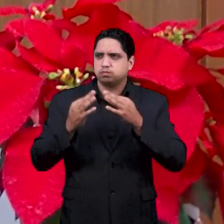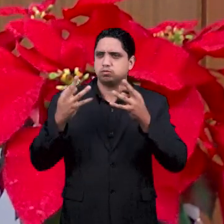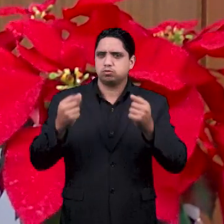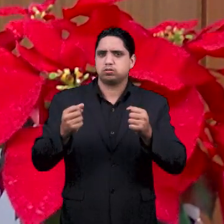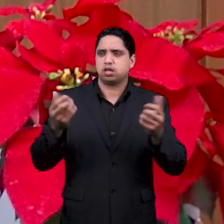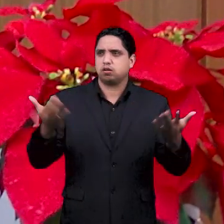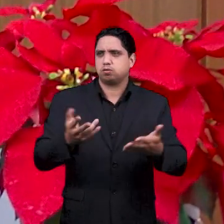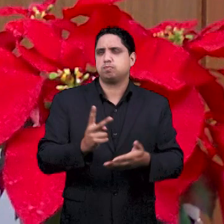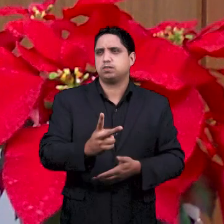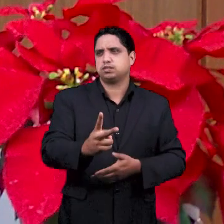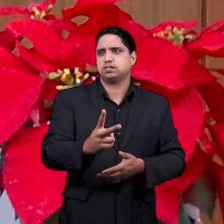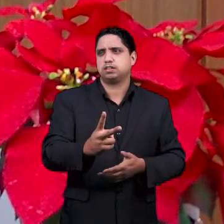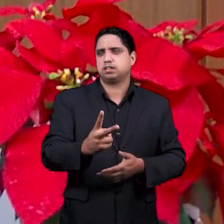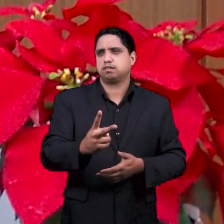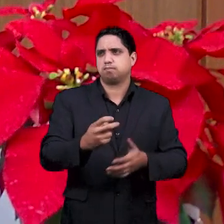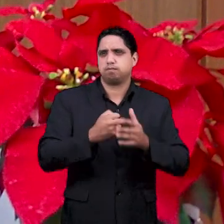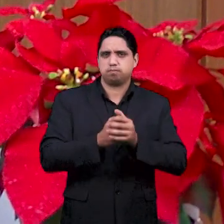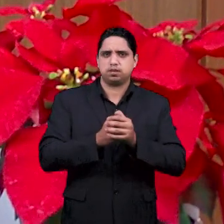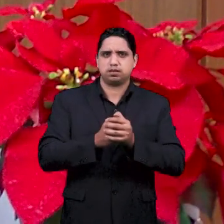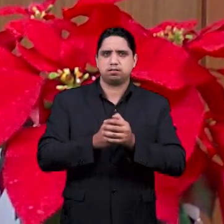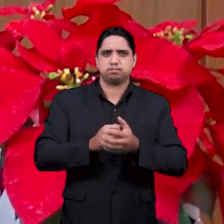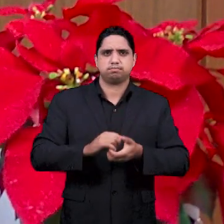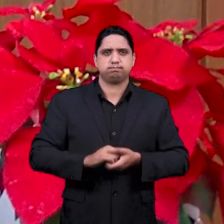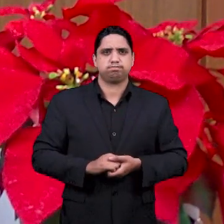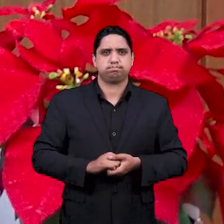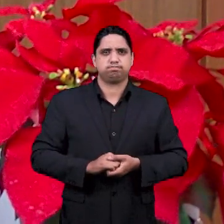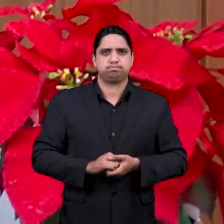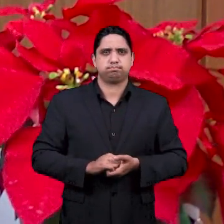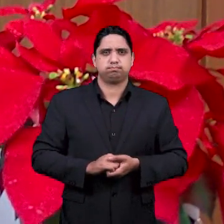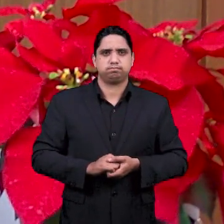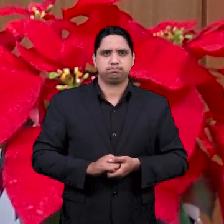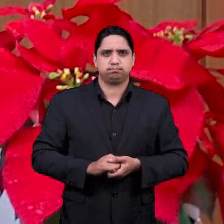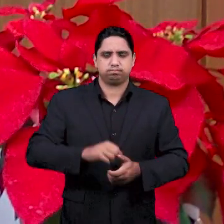об этом сейчас и вовеки. Аминь.